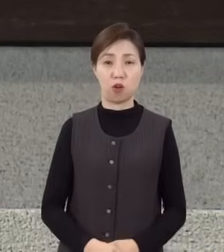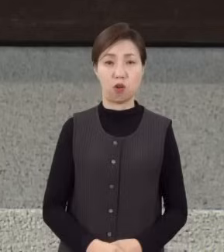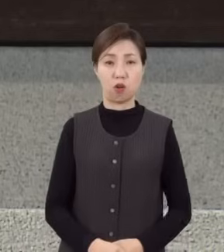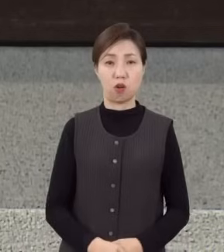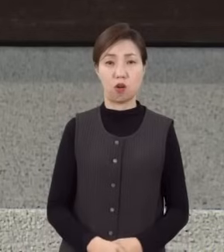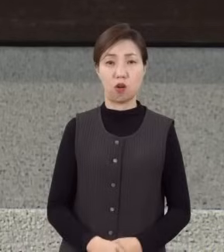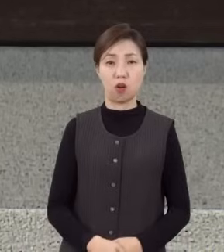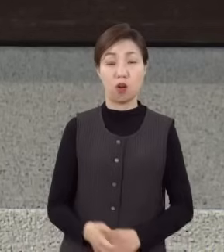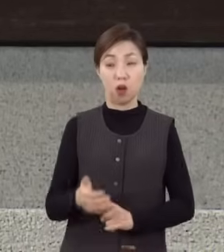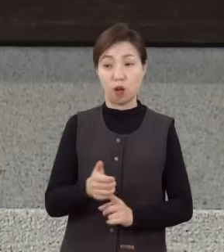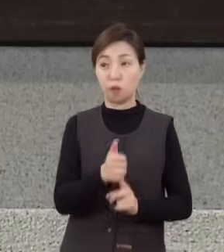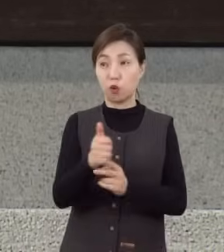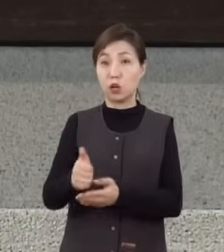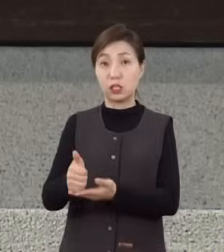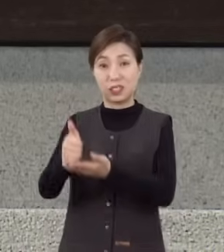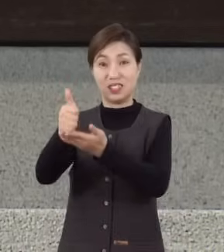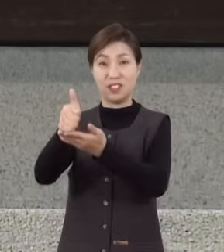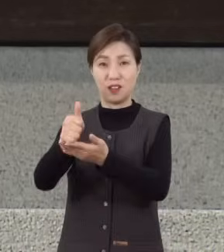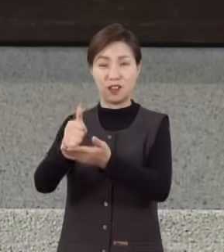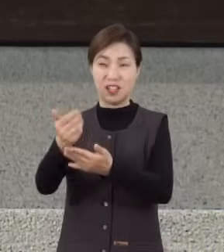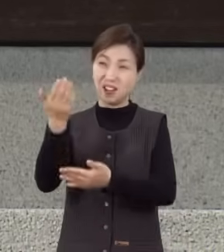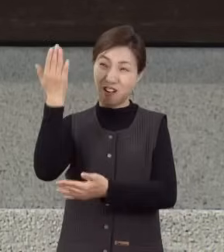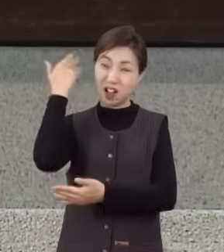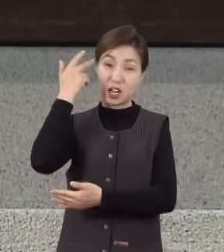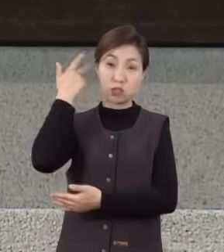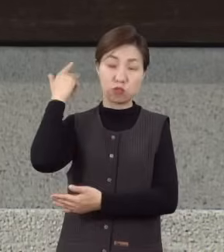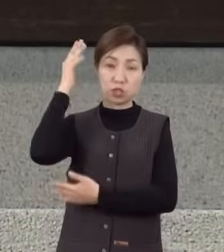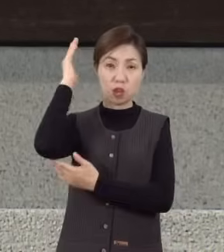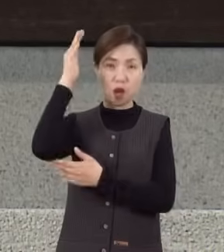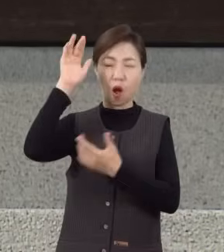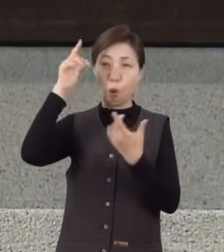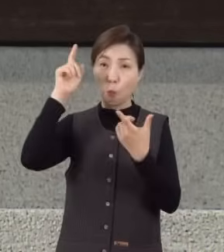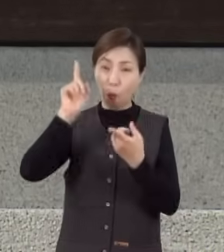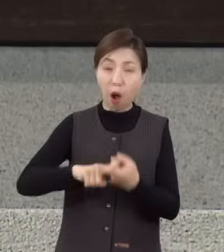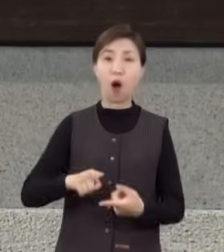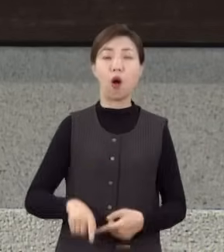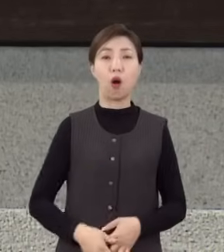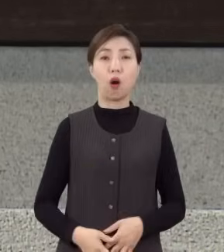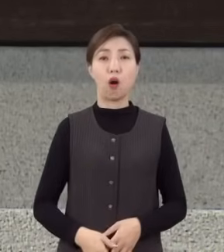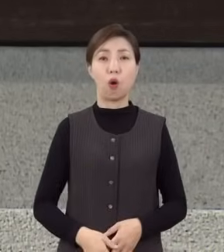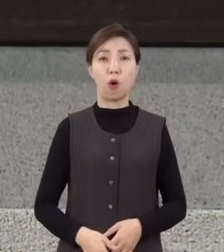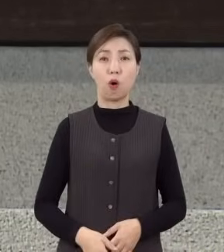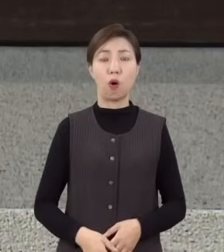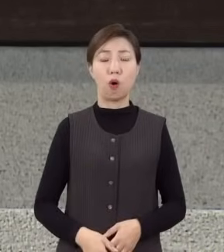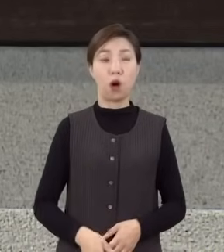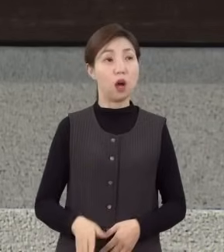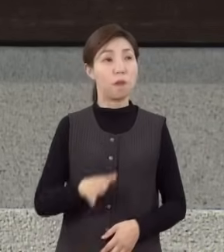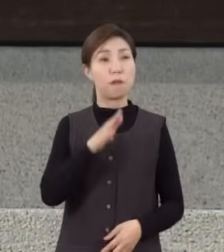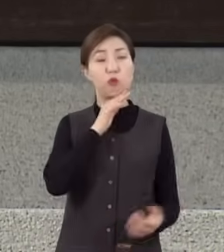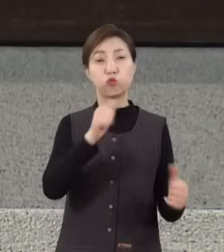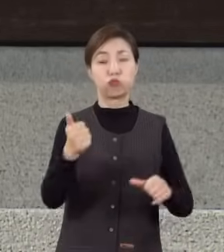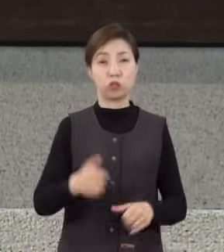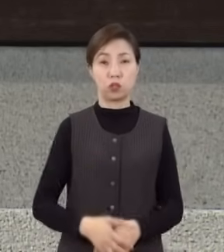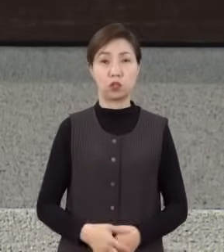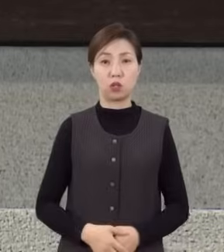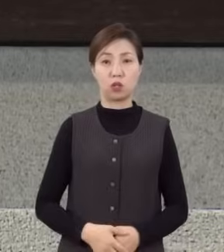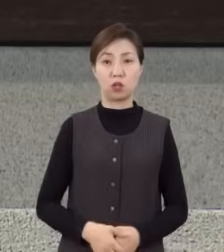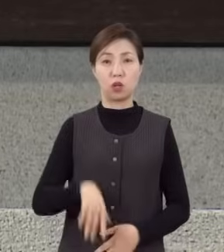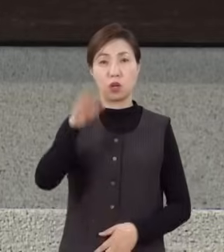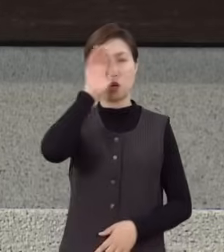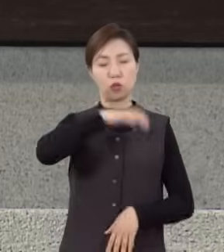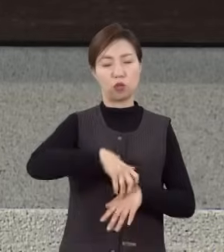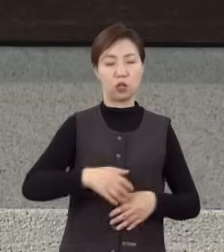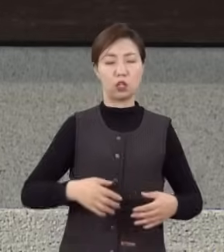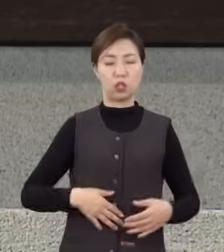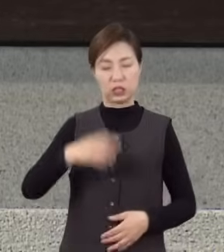부처님이 말씀한 대로 일주일이 딱 지나고 딱 죽기 하루 전에 머리 깎고 승복 입고 앉아서 돗 닦다가